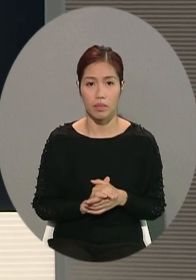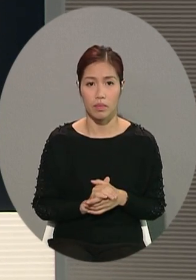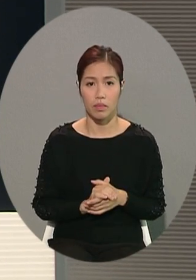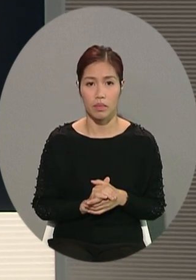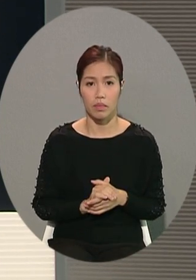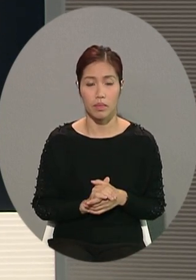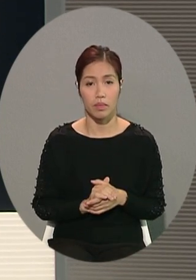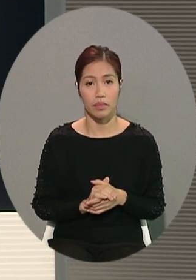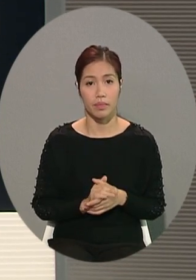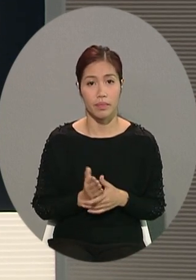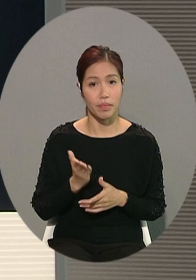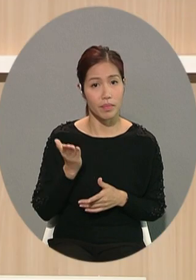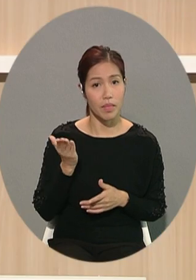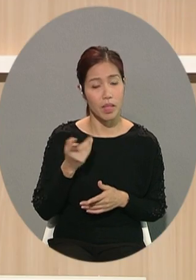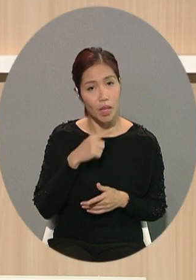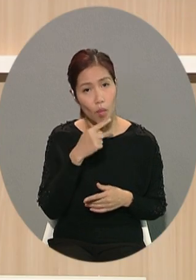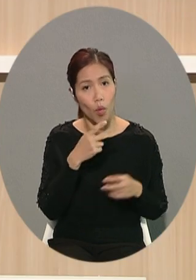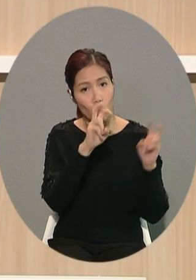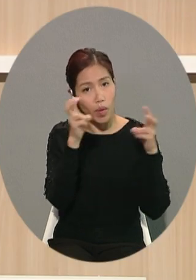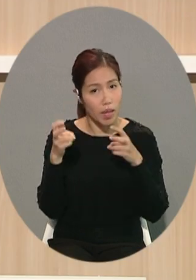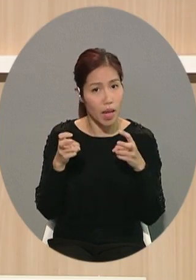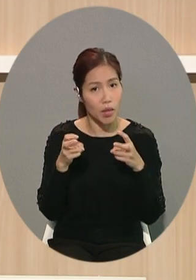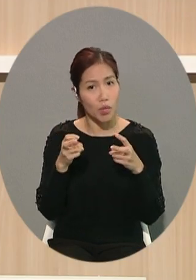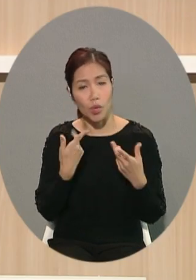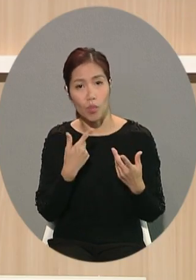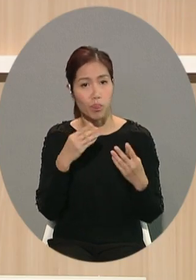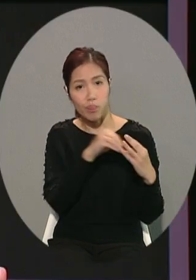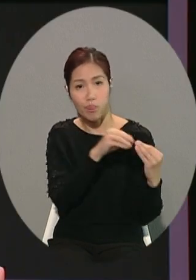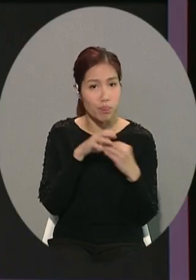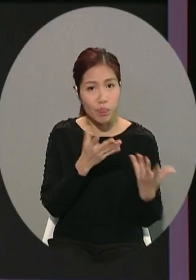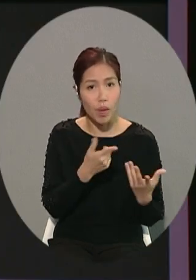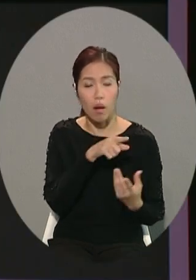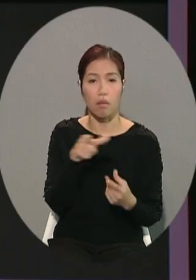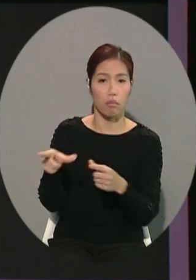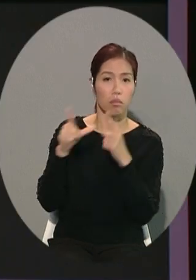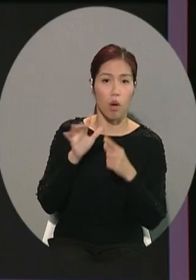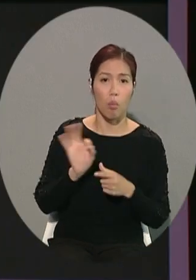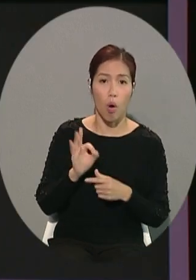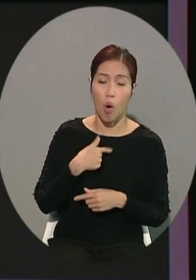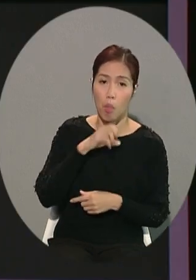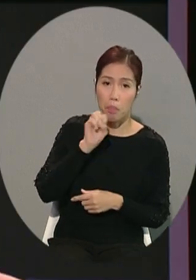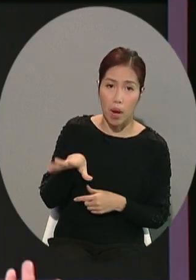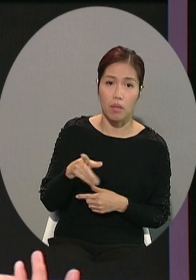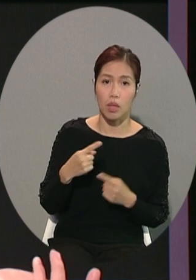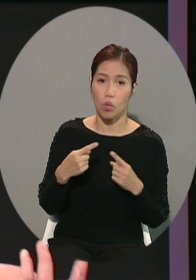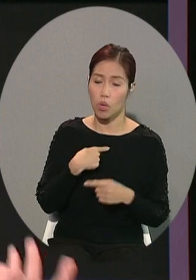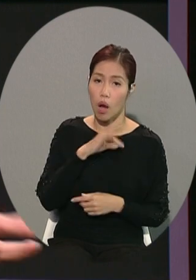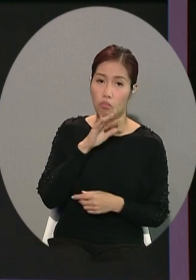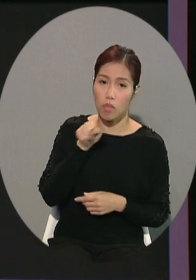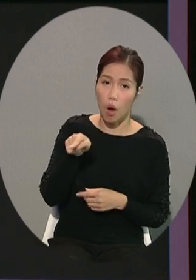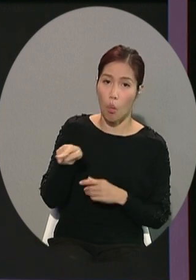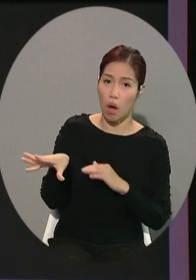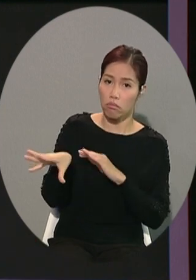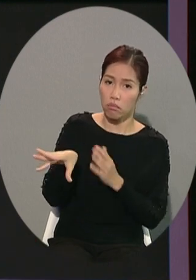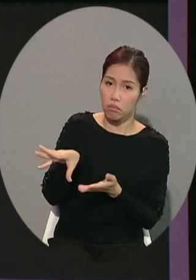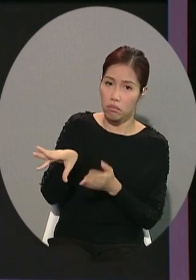大家會唔會就住其他議題有互相質詢？ 哦，佢未答我問題曬。我問佢如果人話佢偷嘢，佢點答啫？